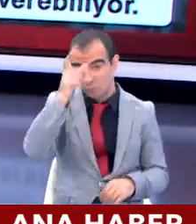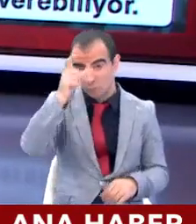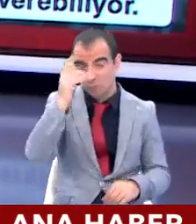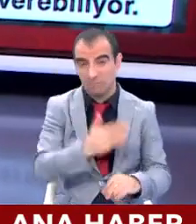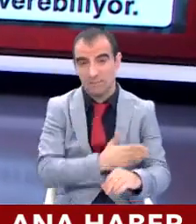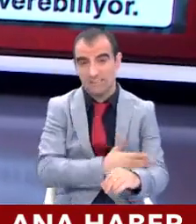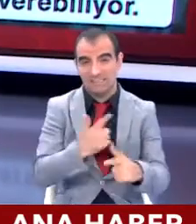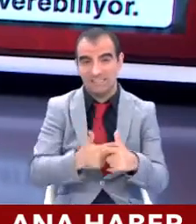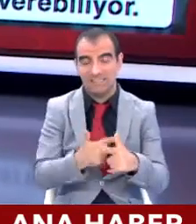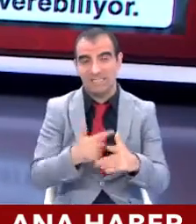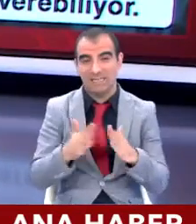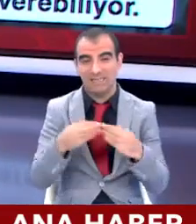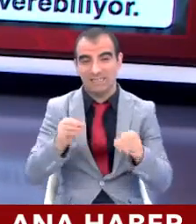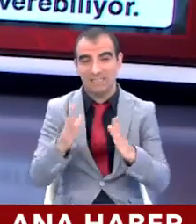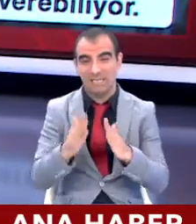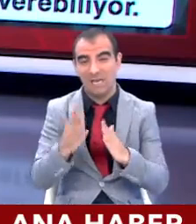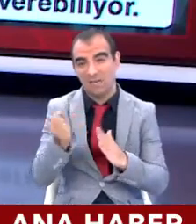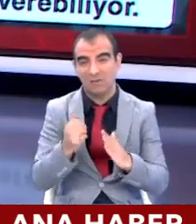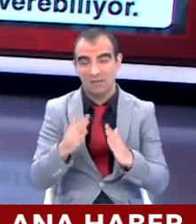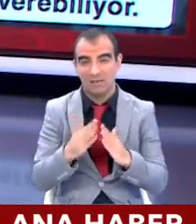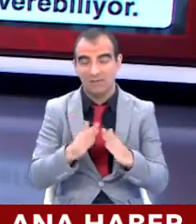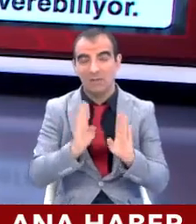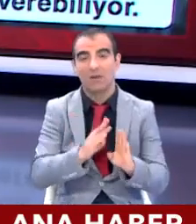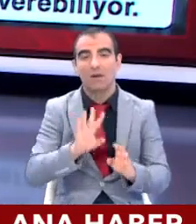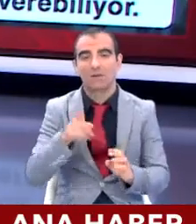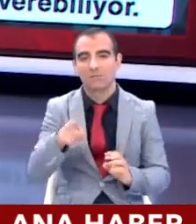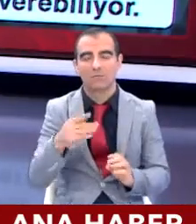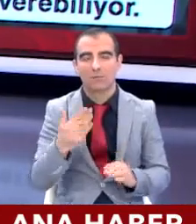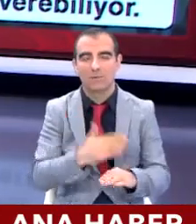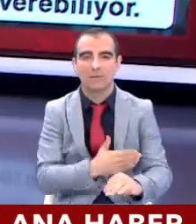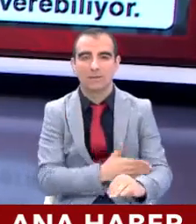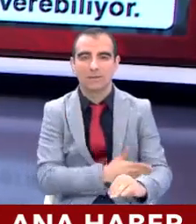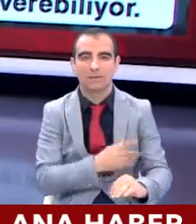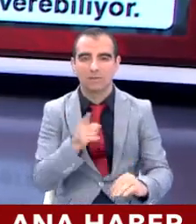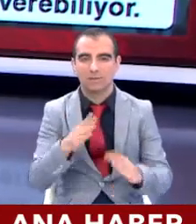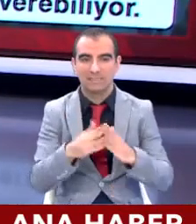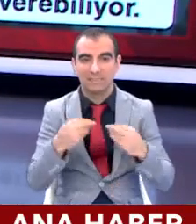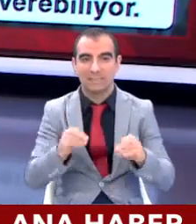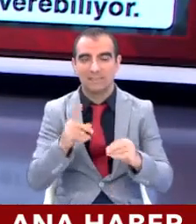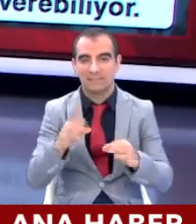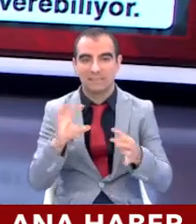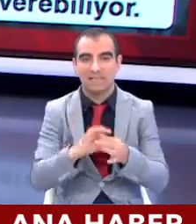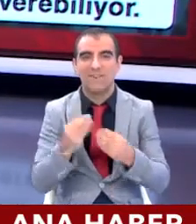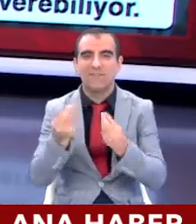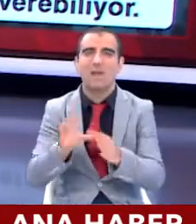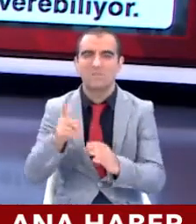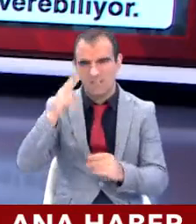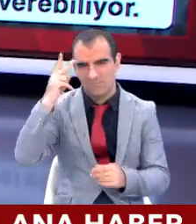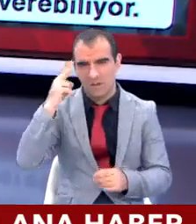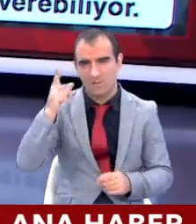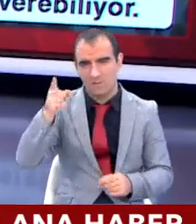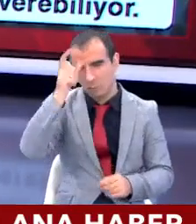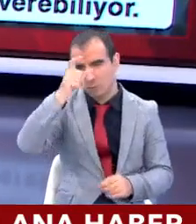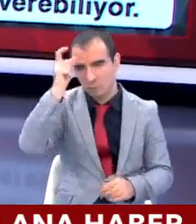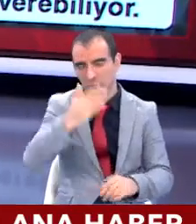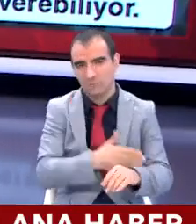vatandaşına kiralayacak ev satın alacak daire kalmıyor yani biz vatandaşlığı konut satışı ile vermeyelim ya yabancı ya Yani